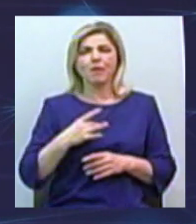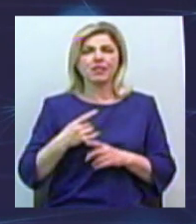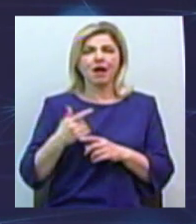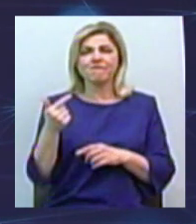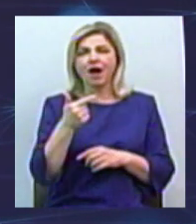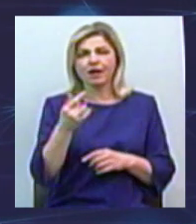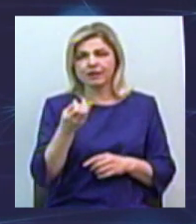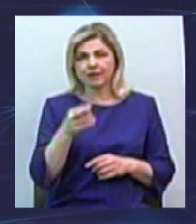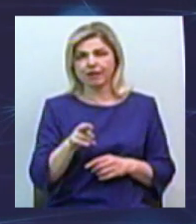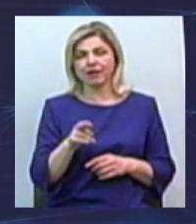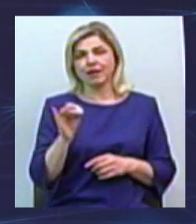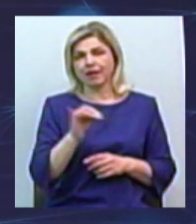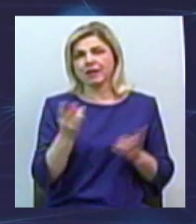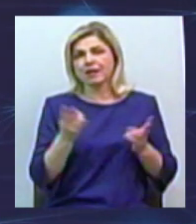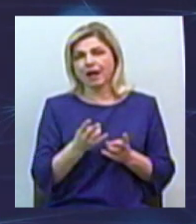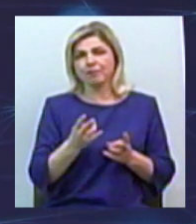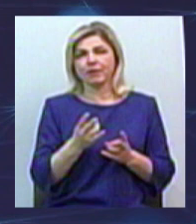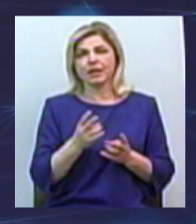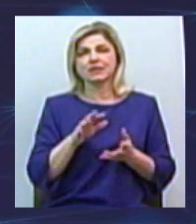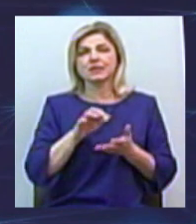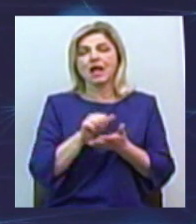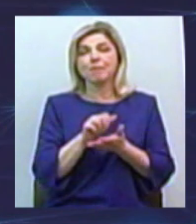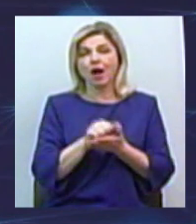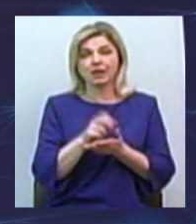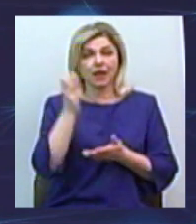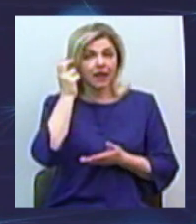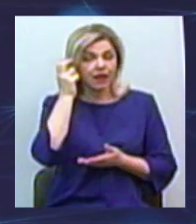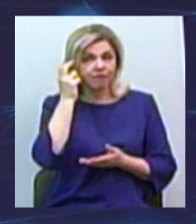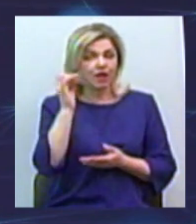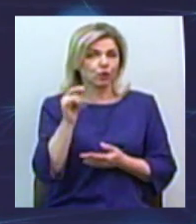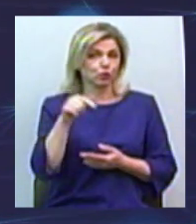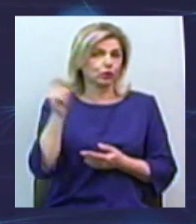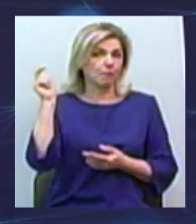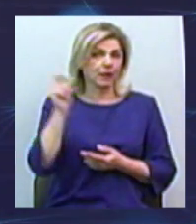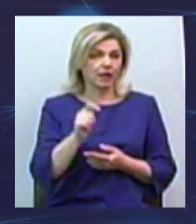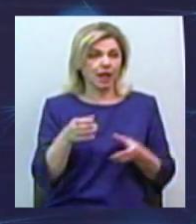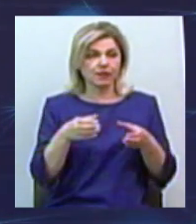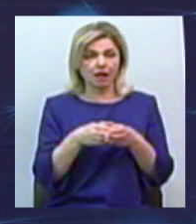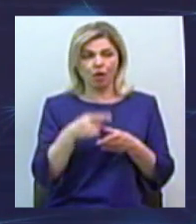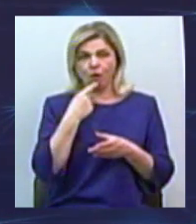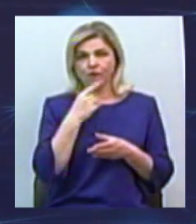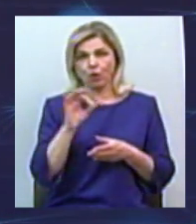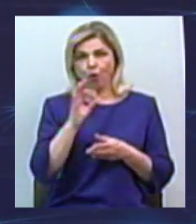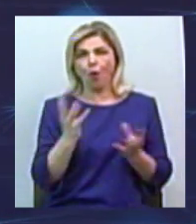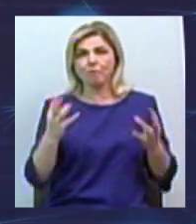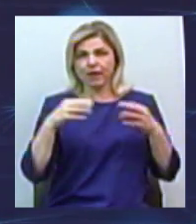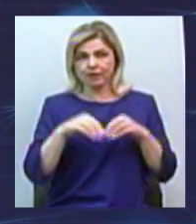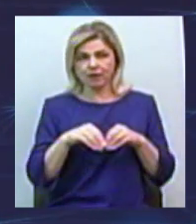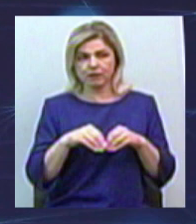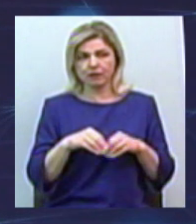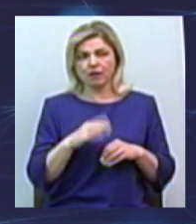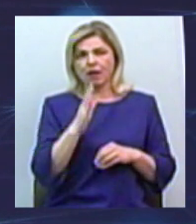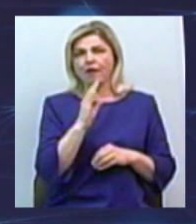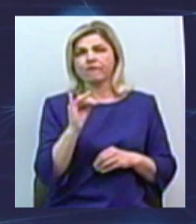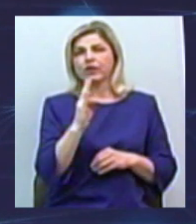білогвардійці, треба займати Київ. І тут приїхала ця делегація і говорить про об'єднання. Вінніченко